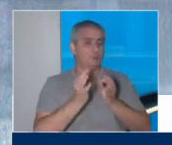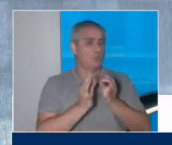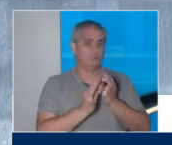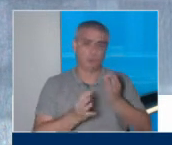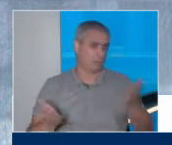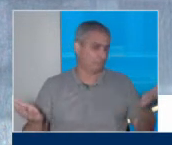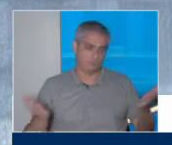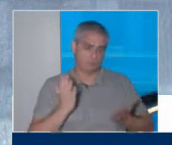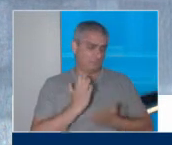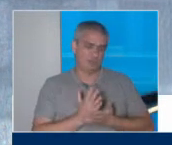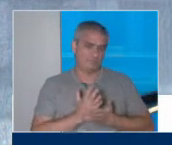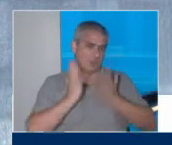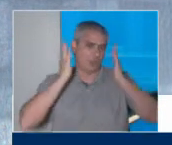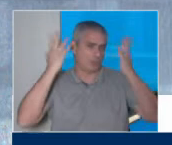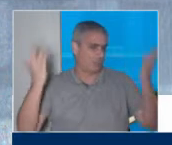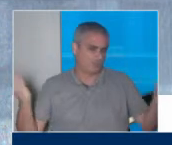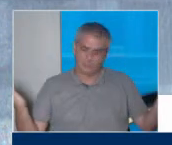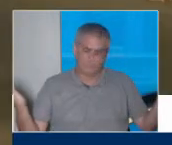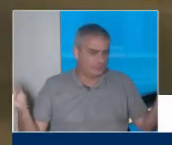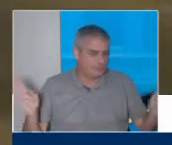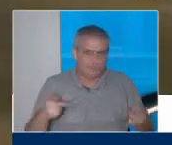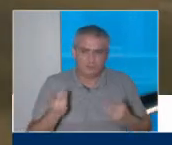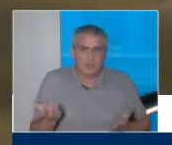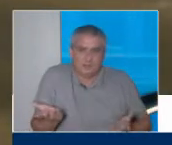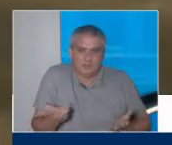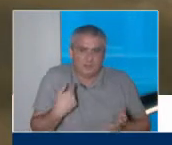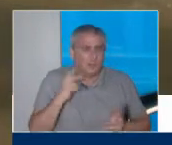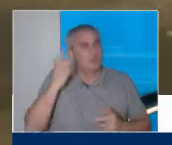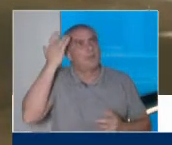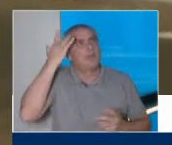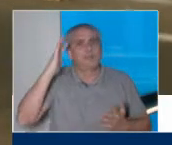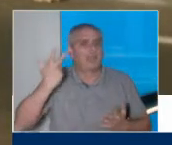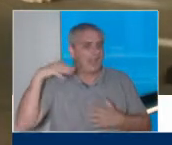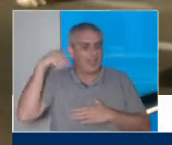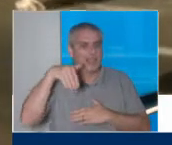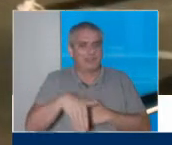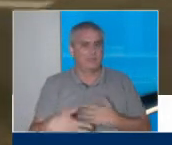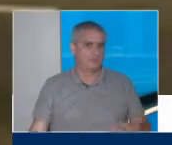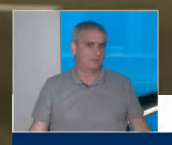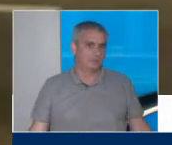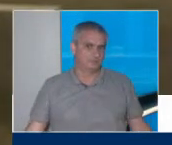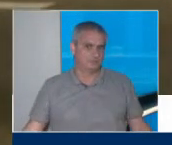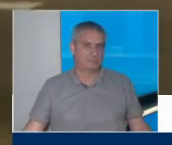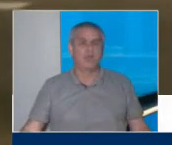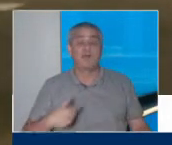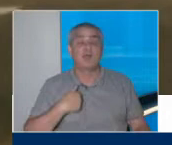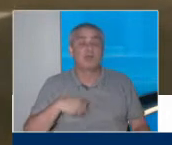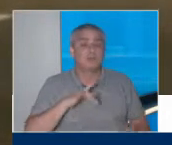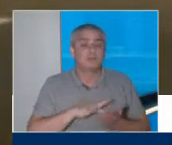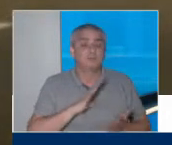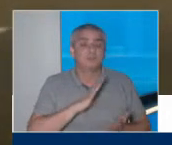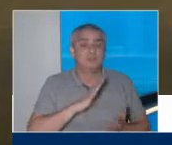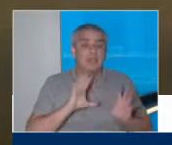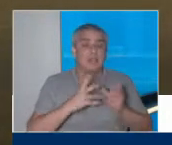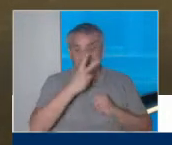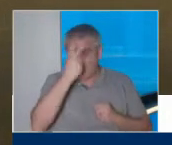מסוים, זה כבר יום ונורא. אי אפשר לאן, אנחנו יכולים באמת לדמיין לאן להידרדר, אבל אנחנו בסכנה בחברה